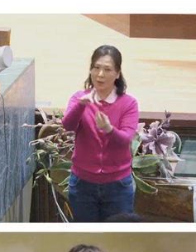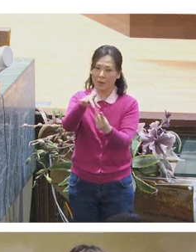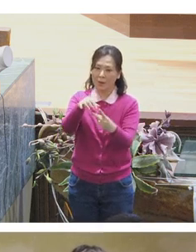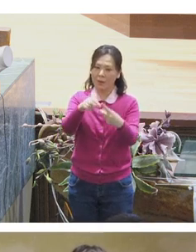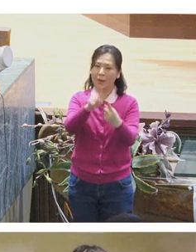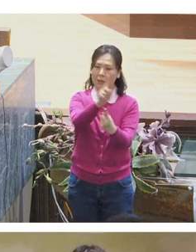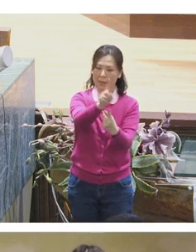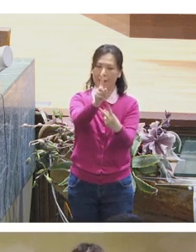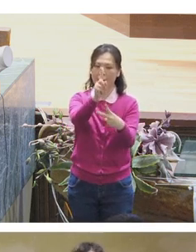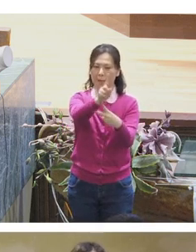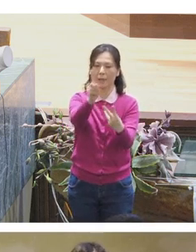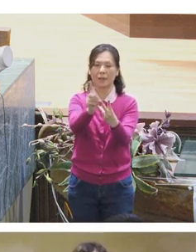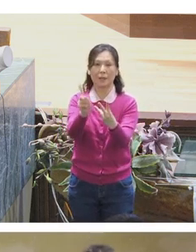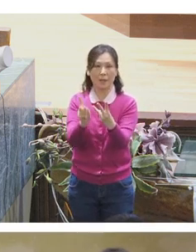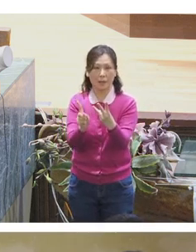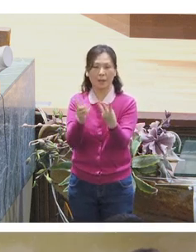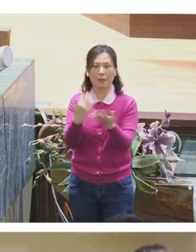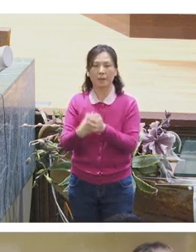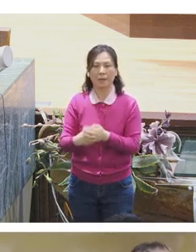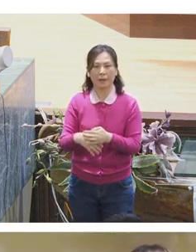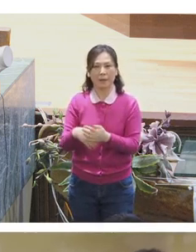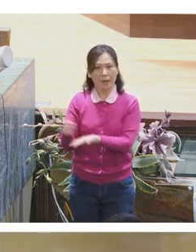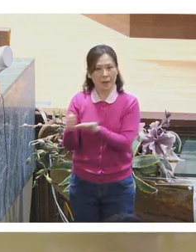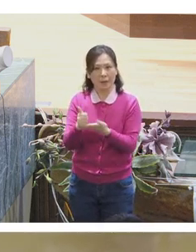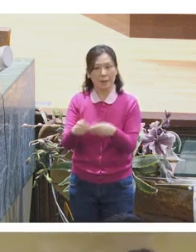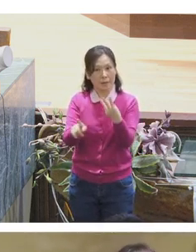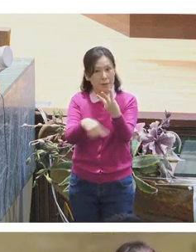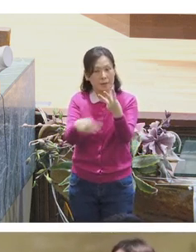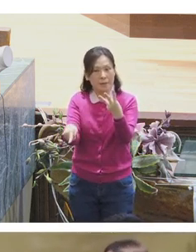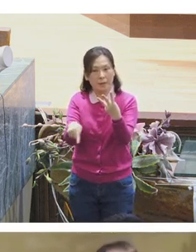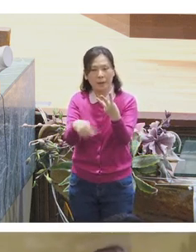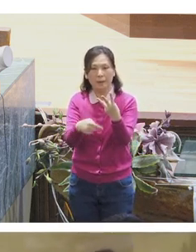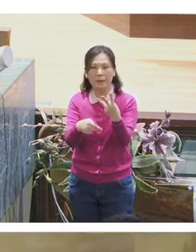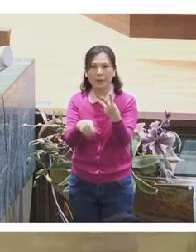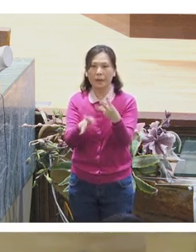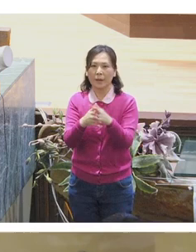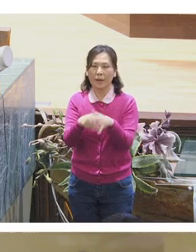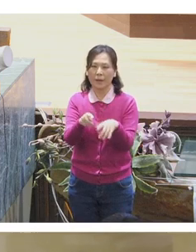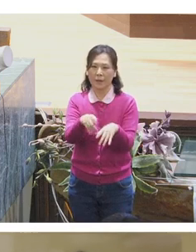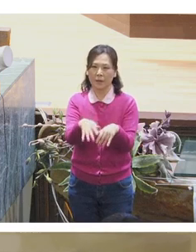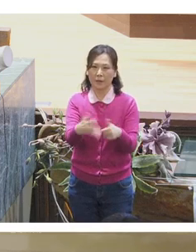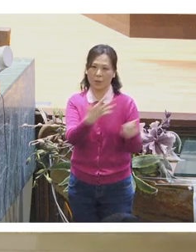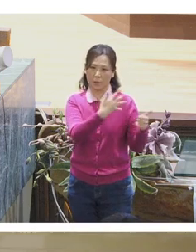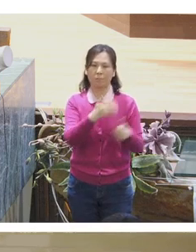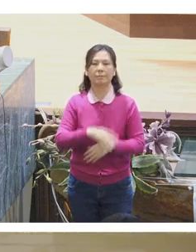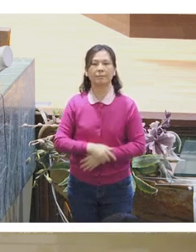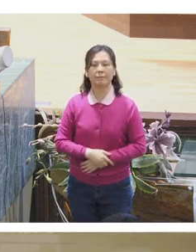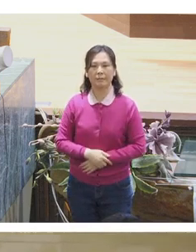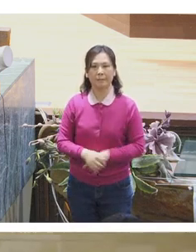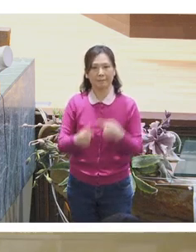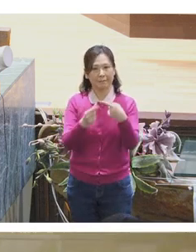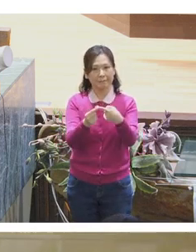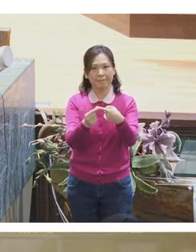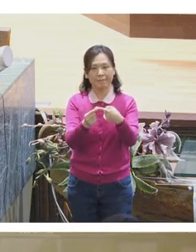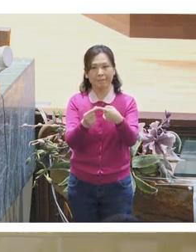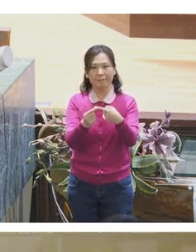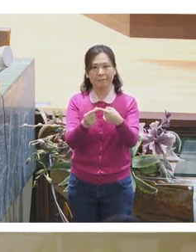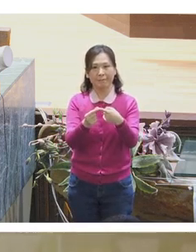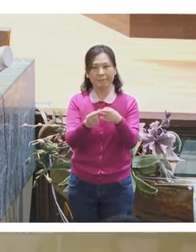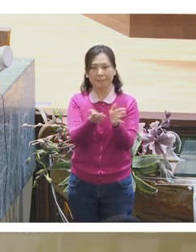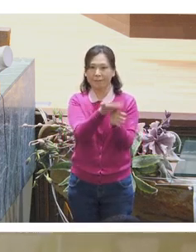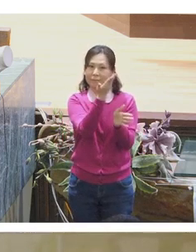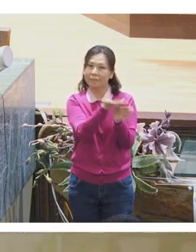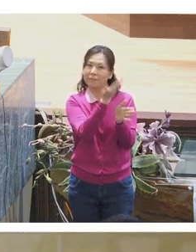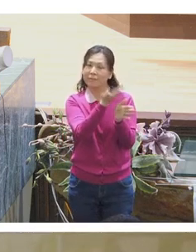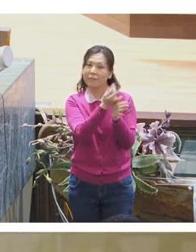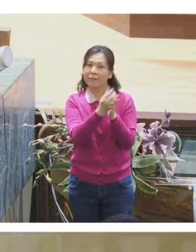那就请三位讲者，就是大家针对三位讲者的提问哈。那第一题最上面的最